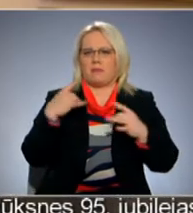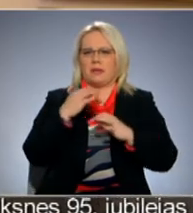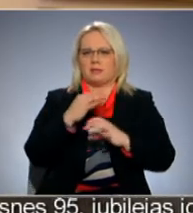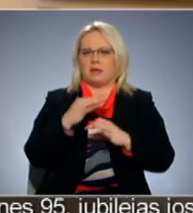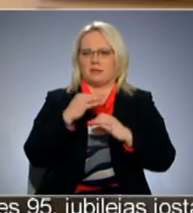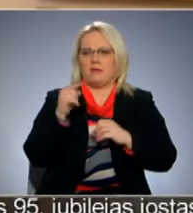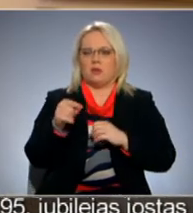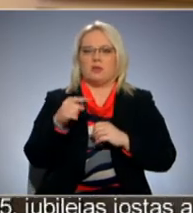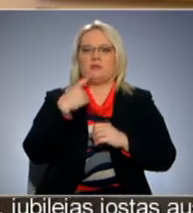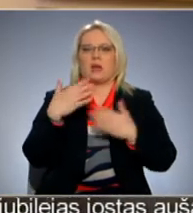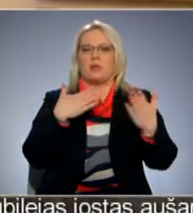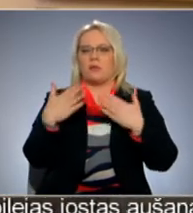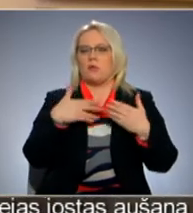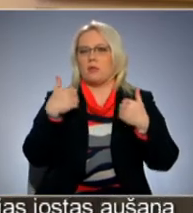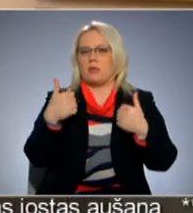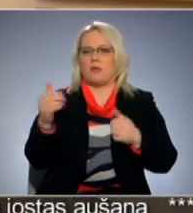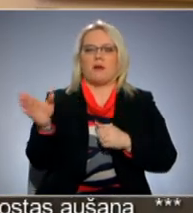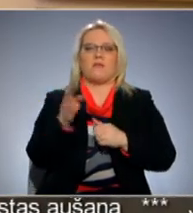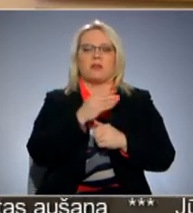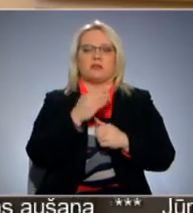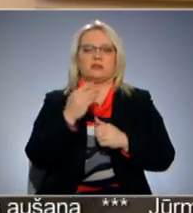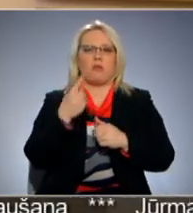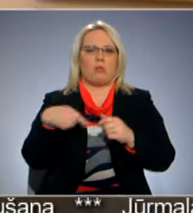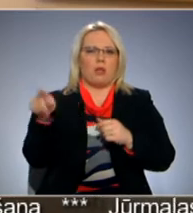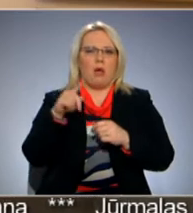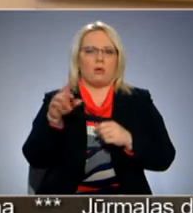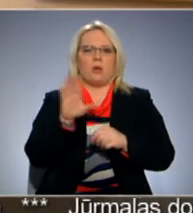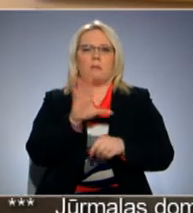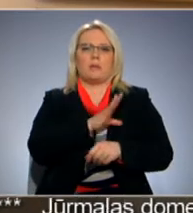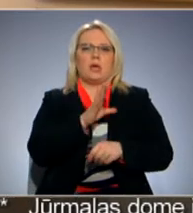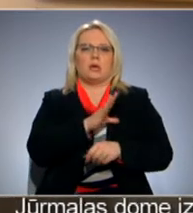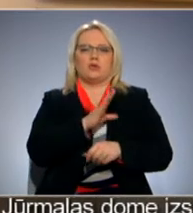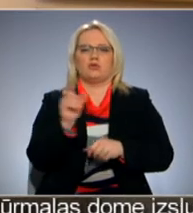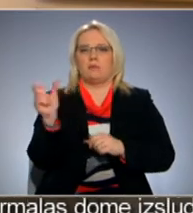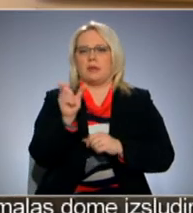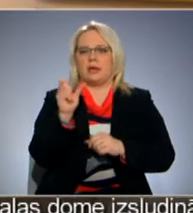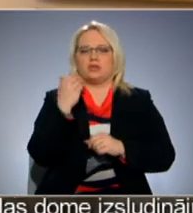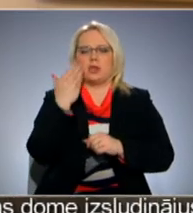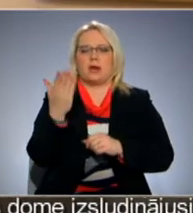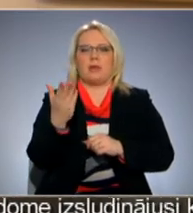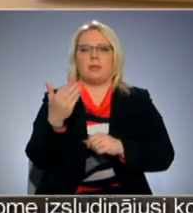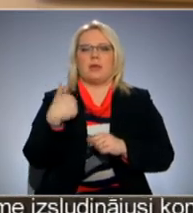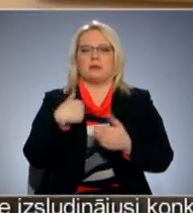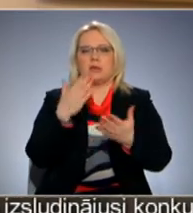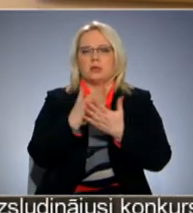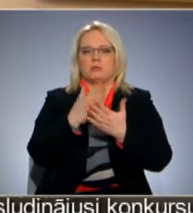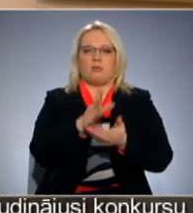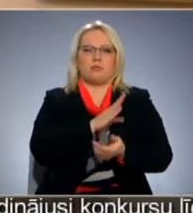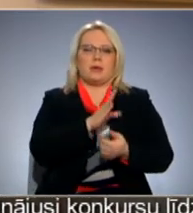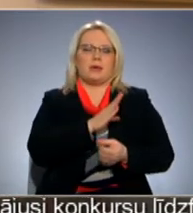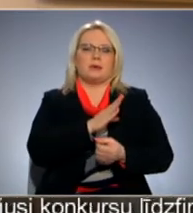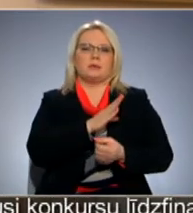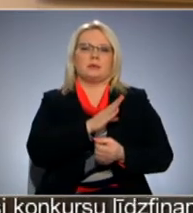ļoti labas, visu cauru laiku faktiski. Ir bijuši brīži, kad es esmu bijis, tā teikt,